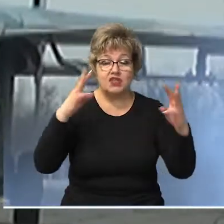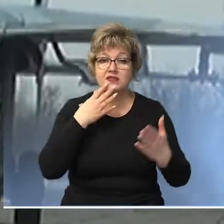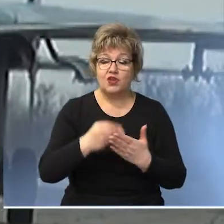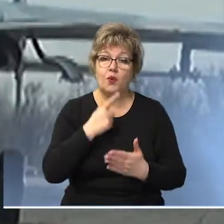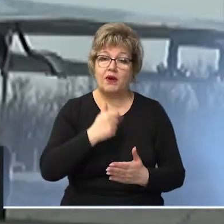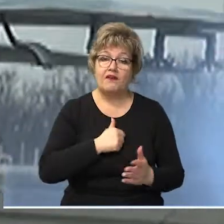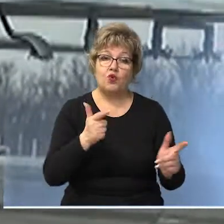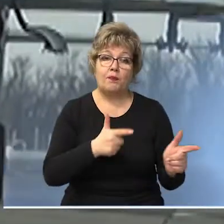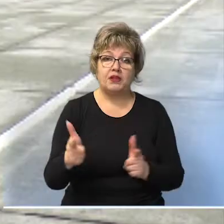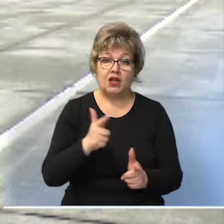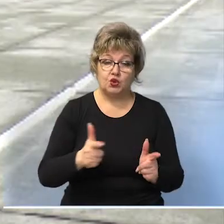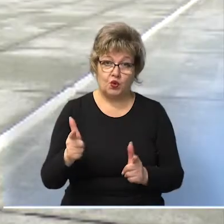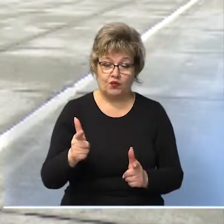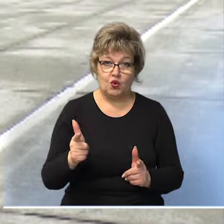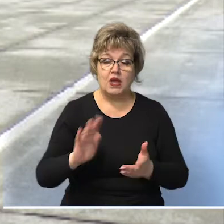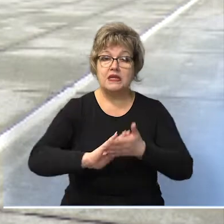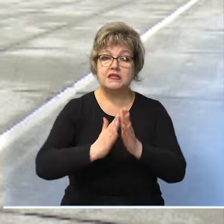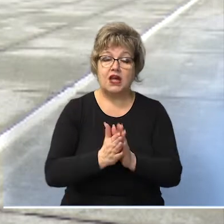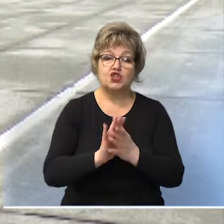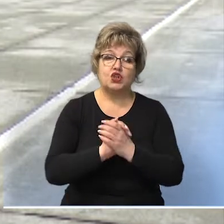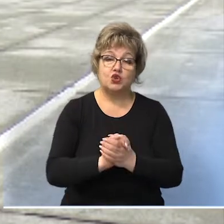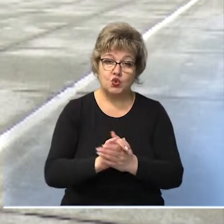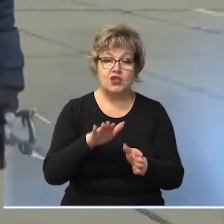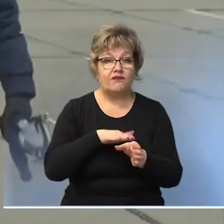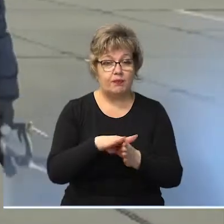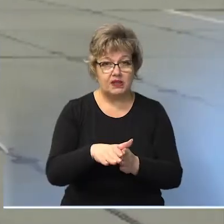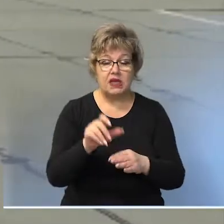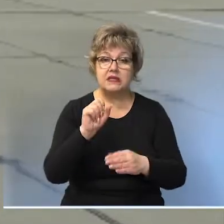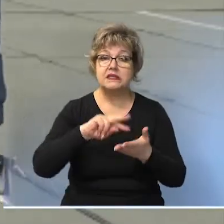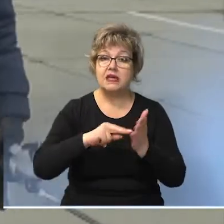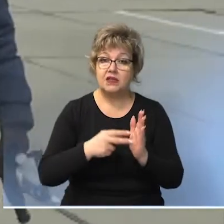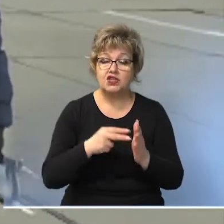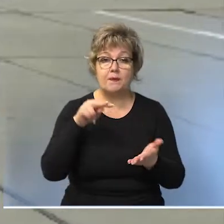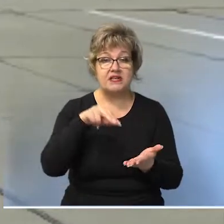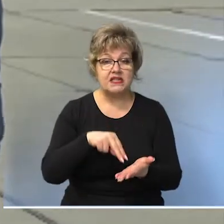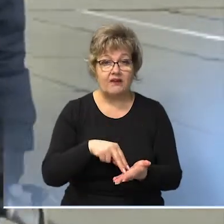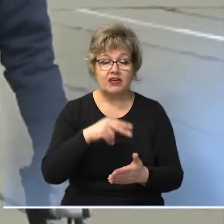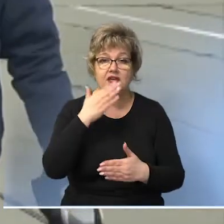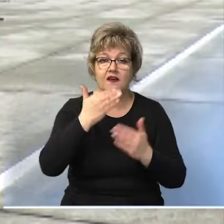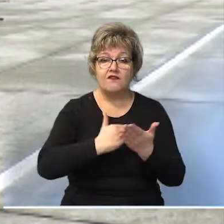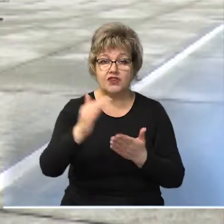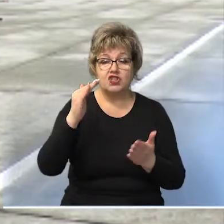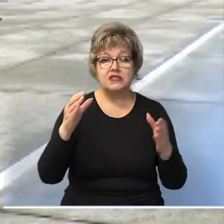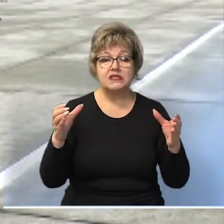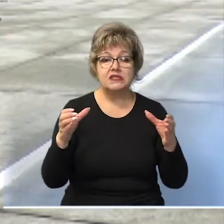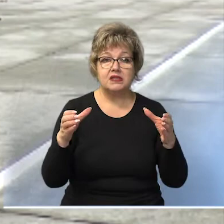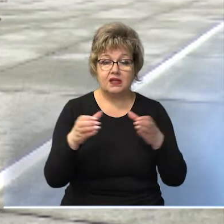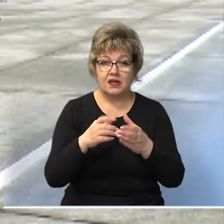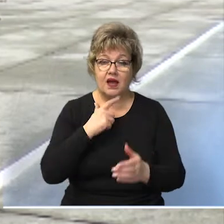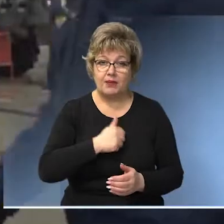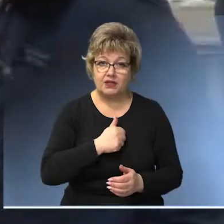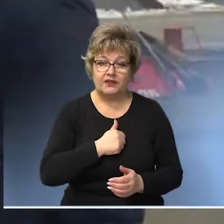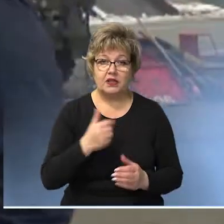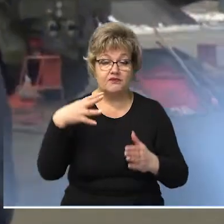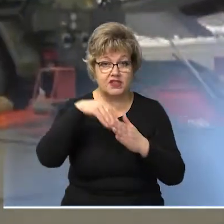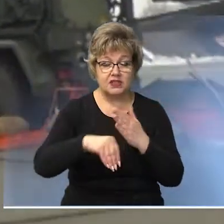совершенствует свою боевую подготовку, слаженно и дружно выполняет задачи, поставленные вышестоящим командованием.